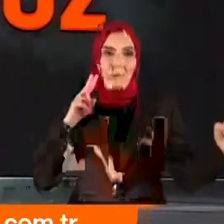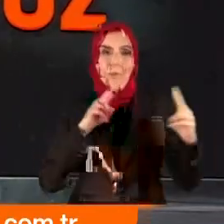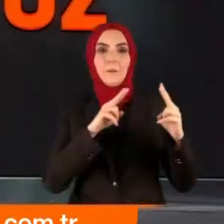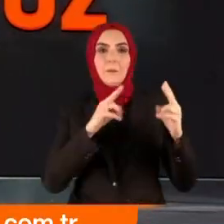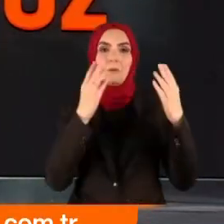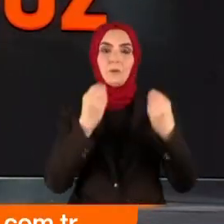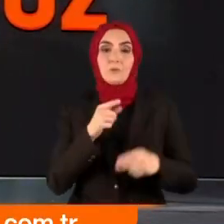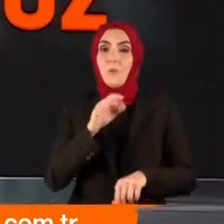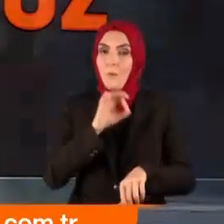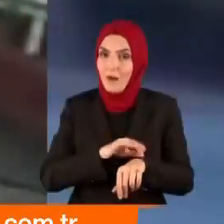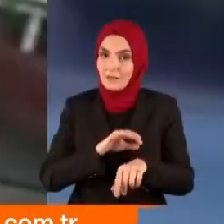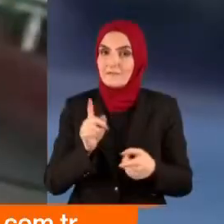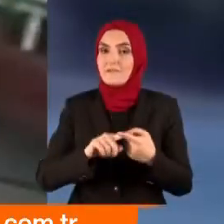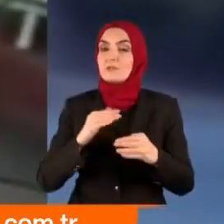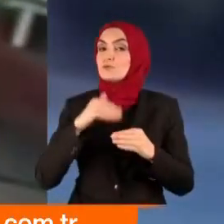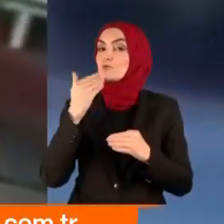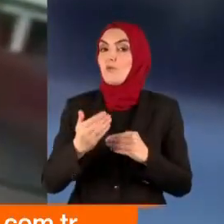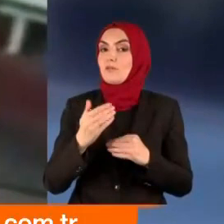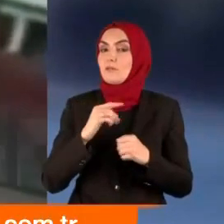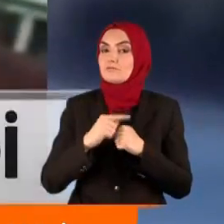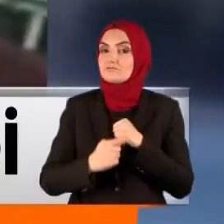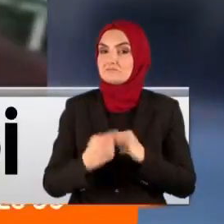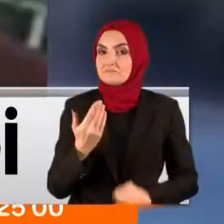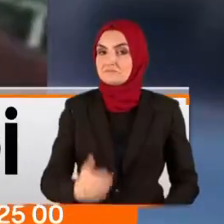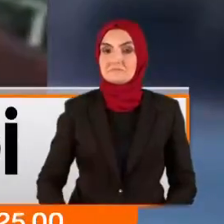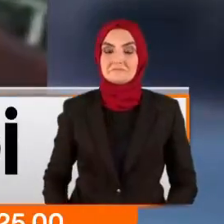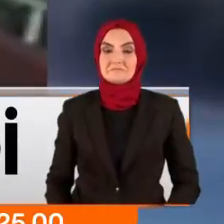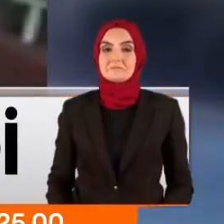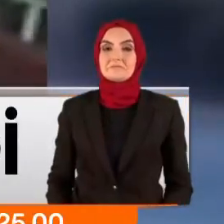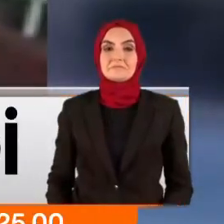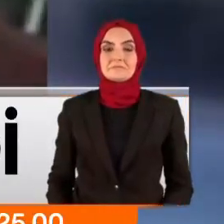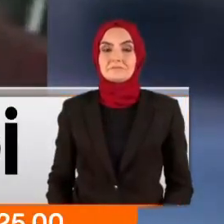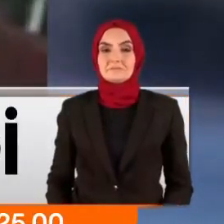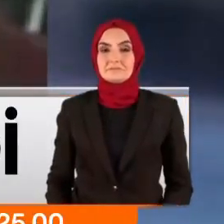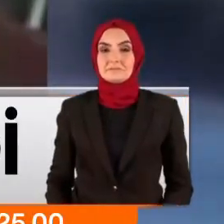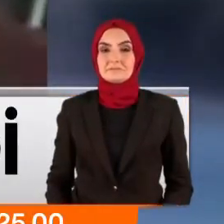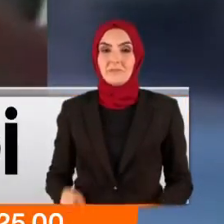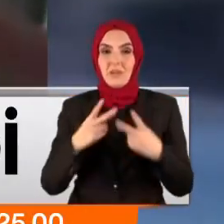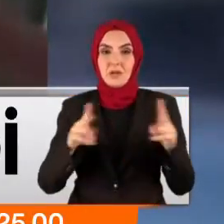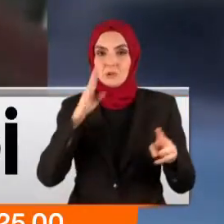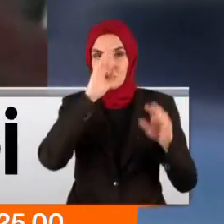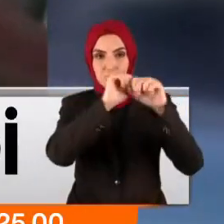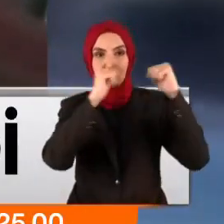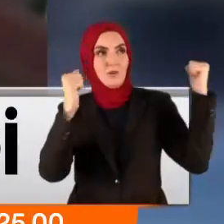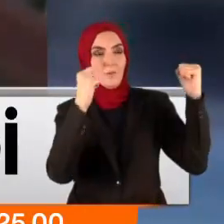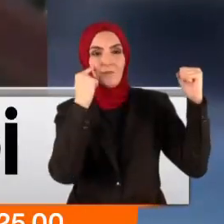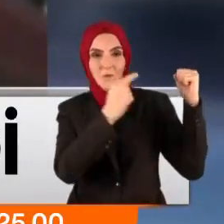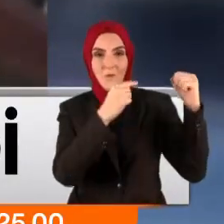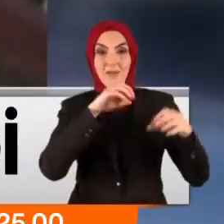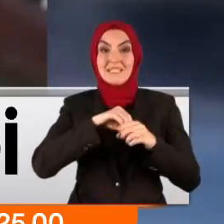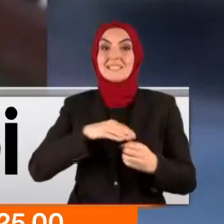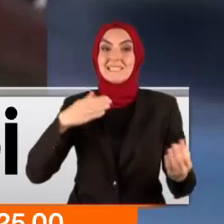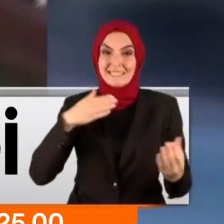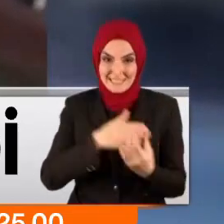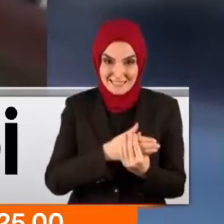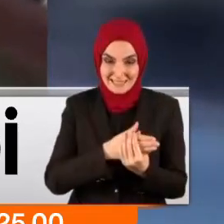sonrası. Açık pencereden içeri sızmasıyla kendini